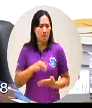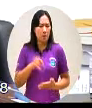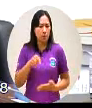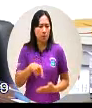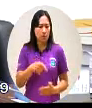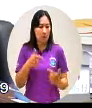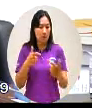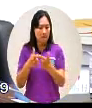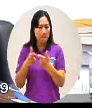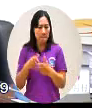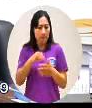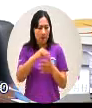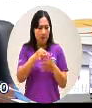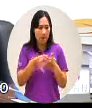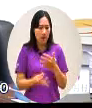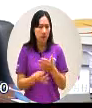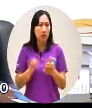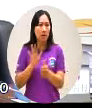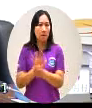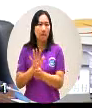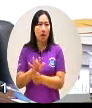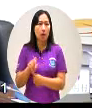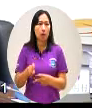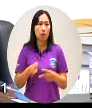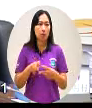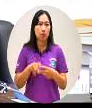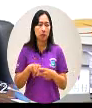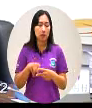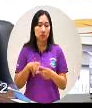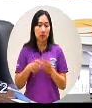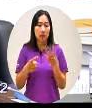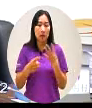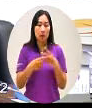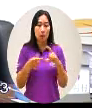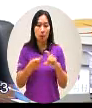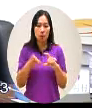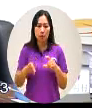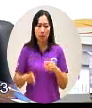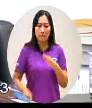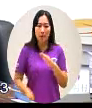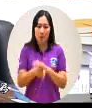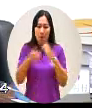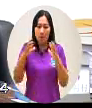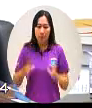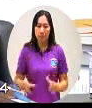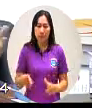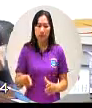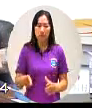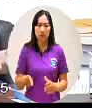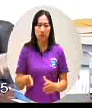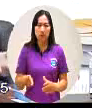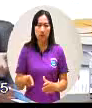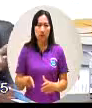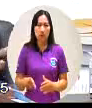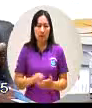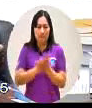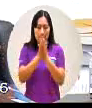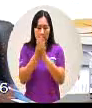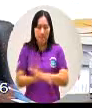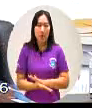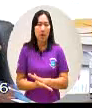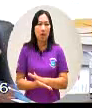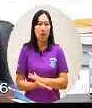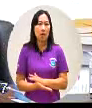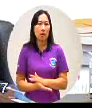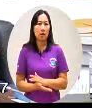性，会当来，互遮个违建会当适当的合法， 那么你来买外口的公园绿地优先